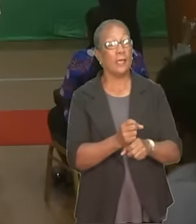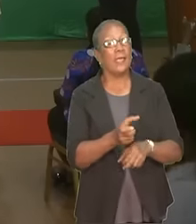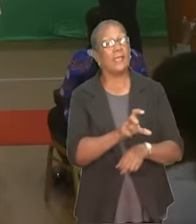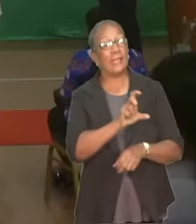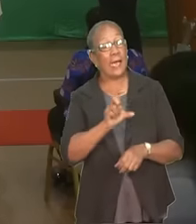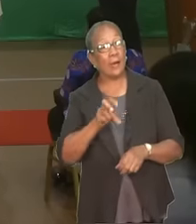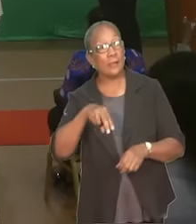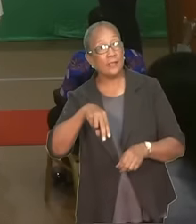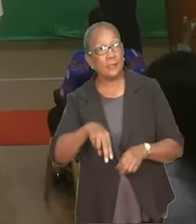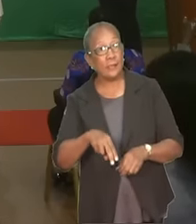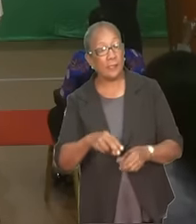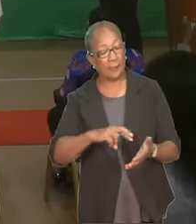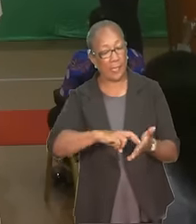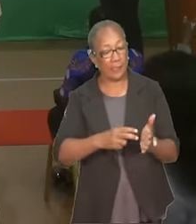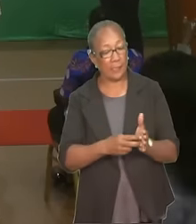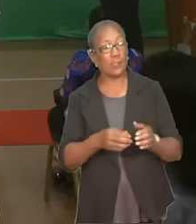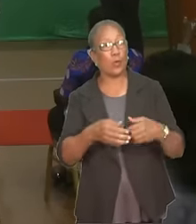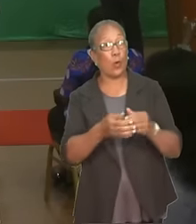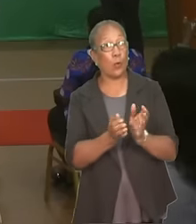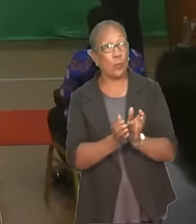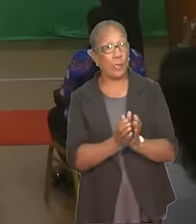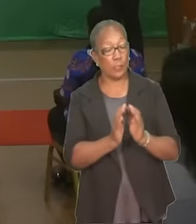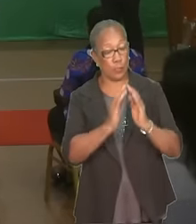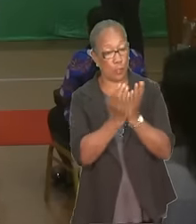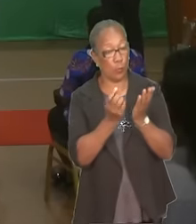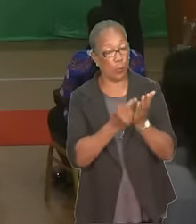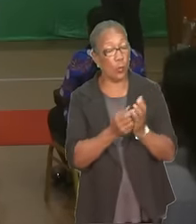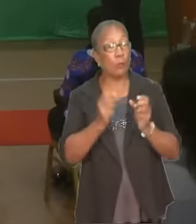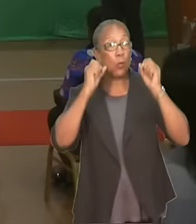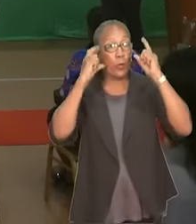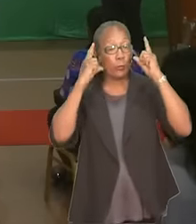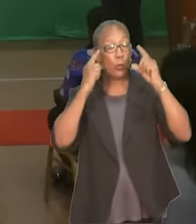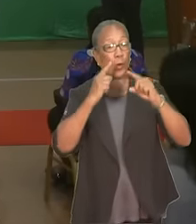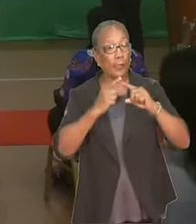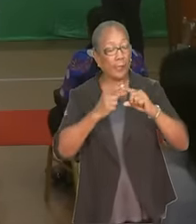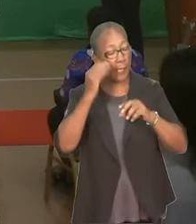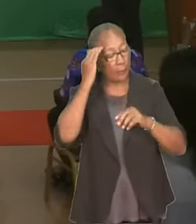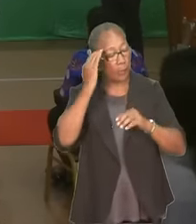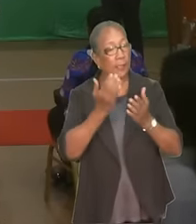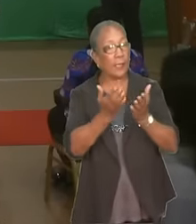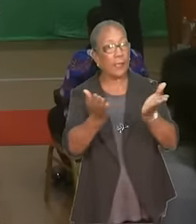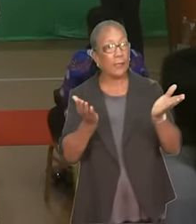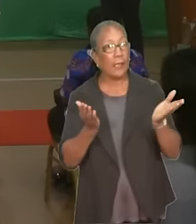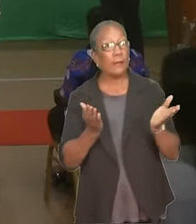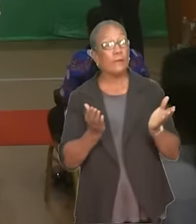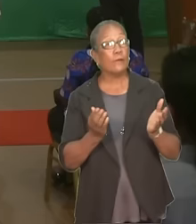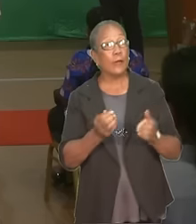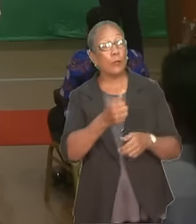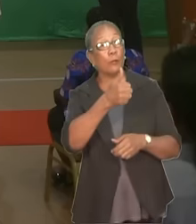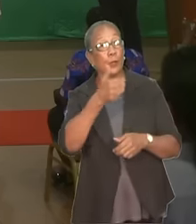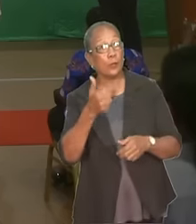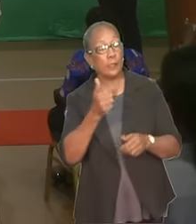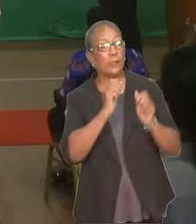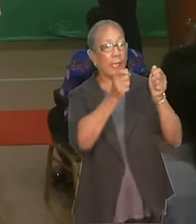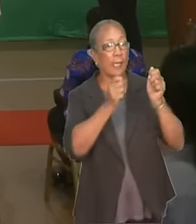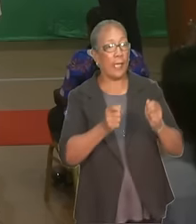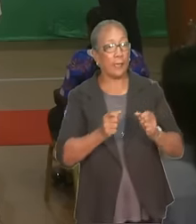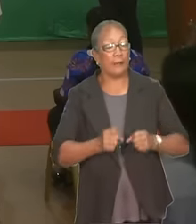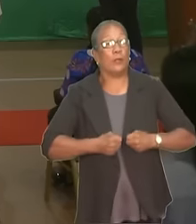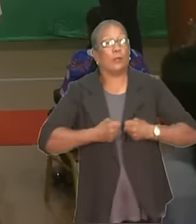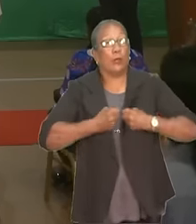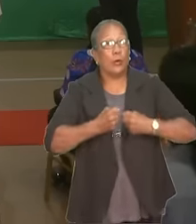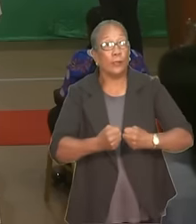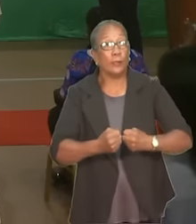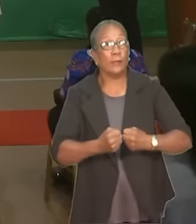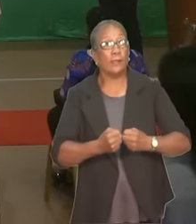Commissie hopen wij dat dit boek bijdraagt aan de bewustwording en bekendheid van de positieve resultaten en de bijzondere inspanningen